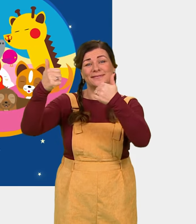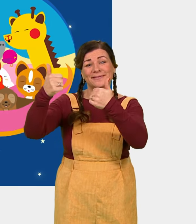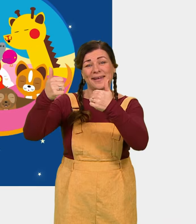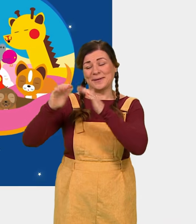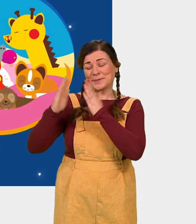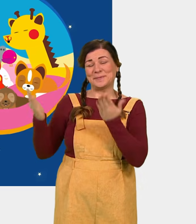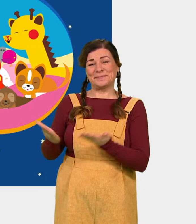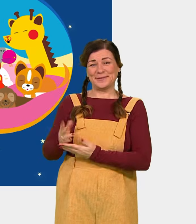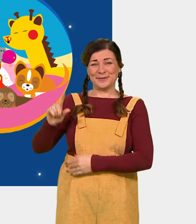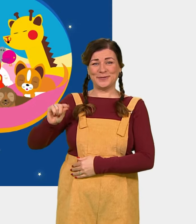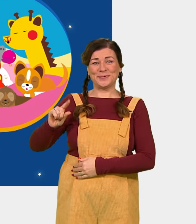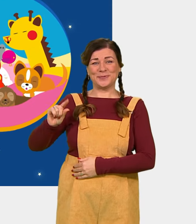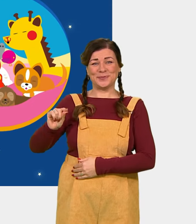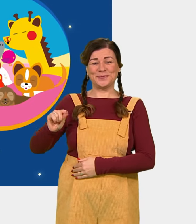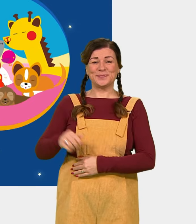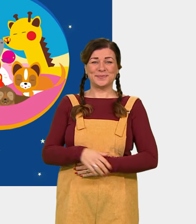o fyd